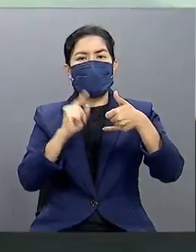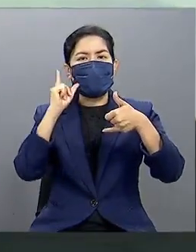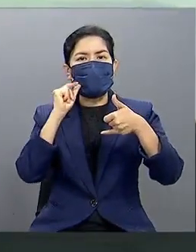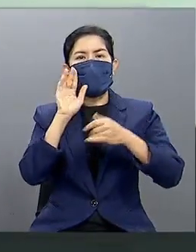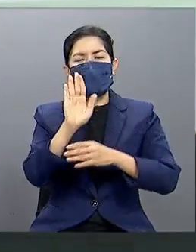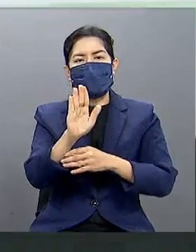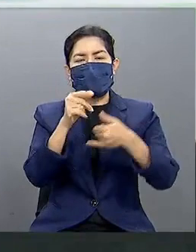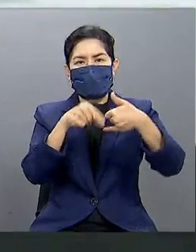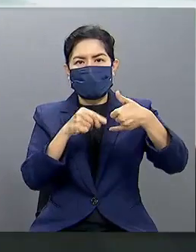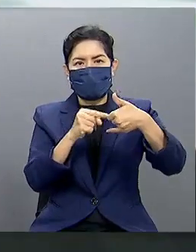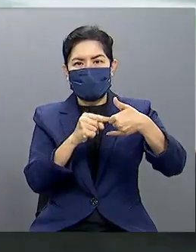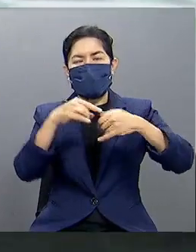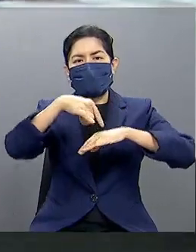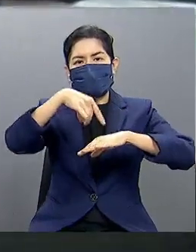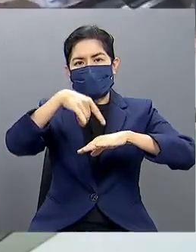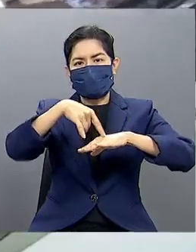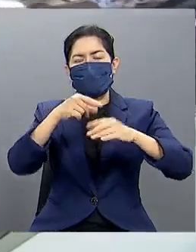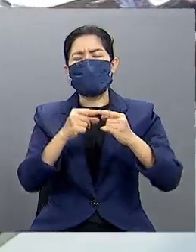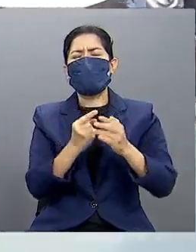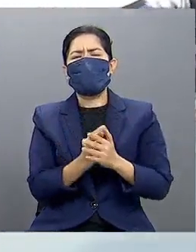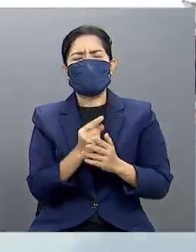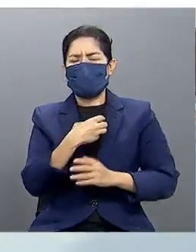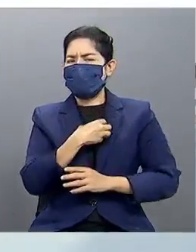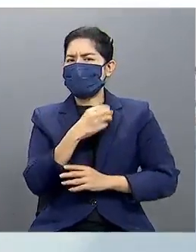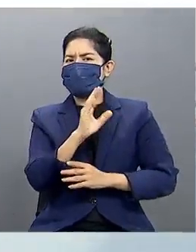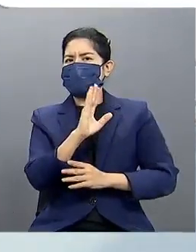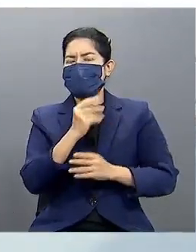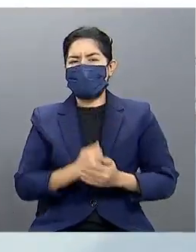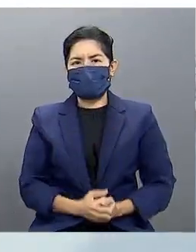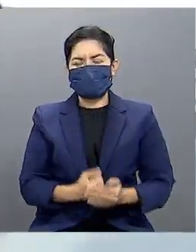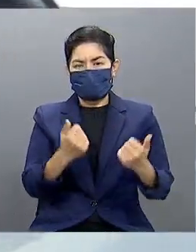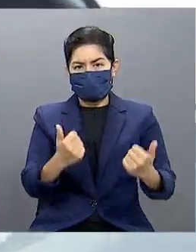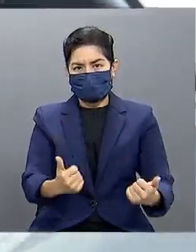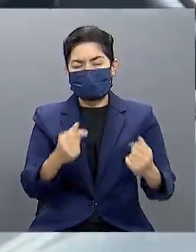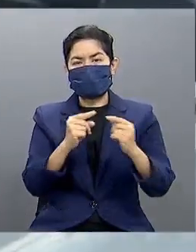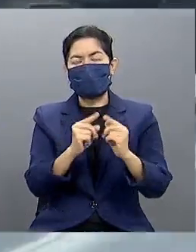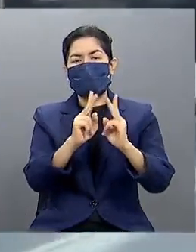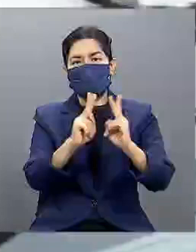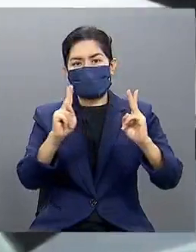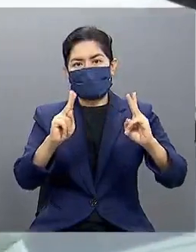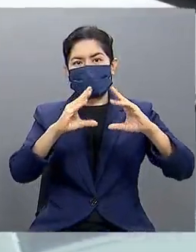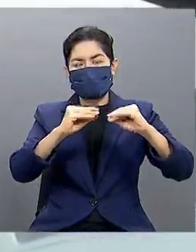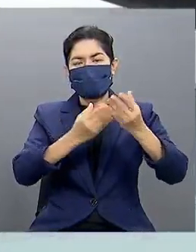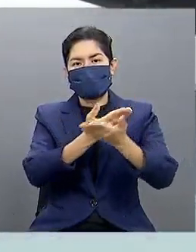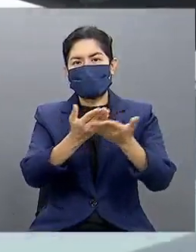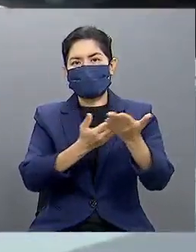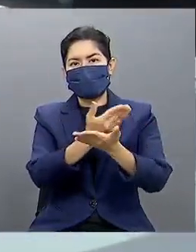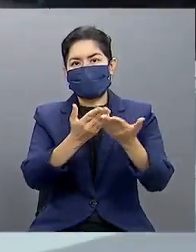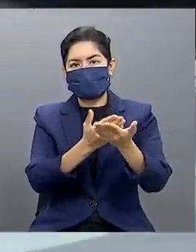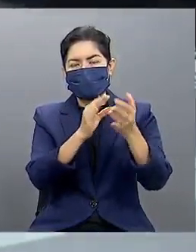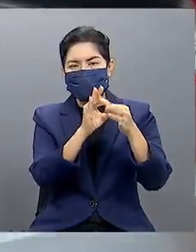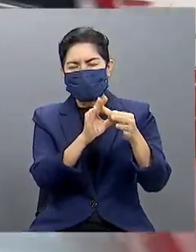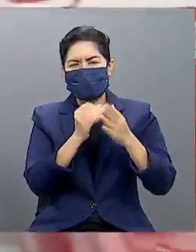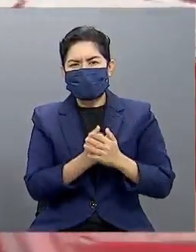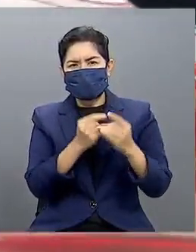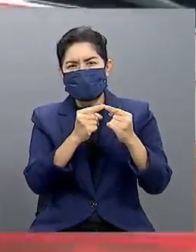ให้เป็นคดีพิเศษวันนี้จะประชุมกับเจ้าหน้าที่ที่เกี่ยวข้องนะคะเพื่อประมวลผลของคดีนำเอาข้อมูลหลักฐานที่รวบ